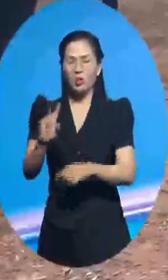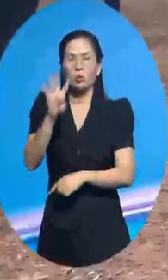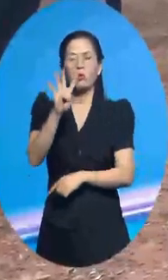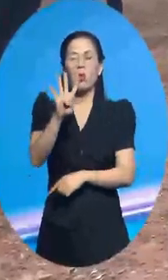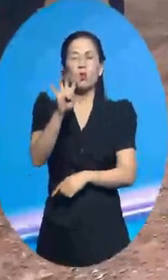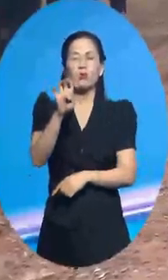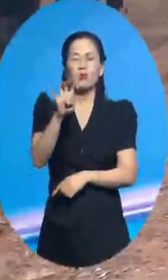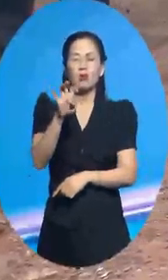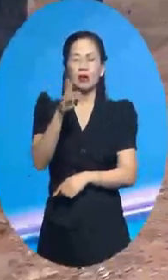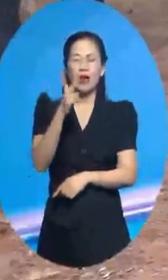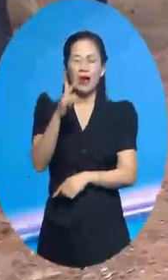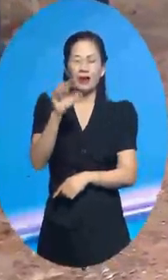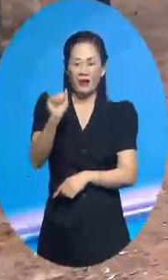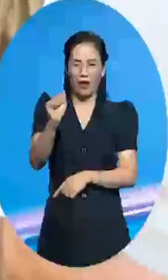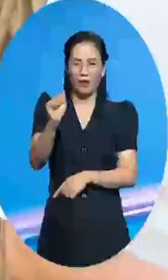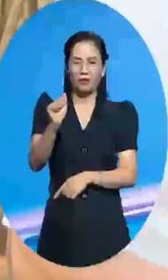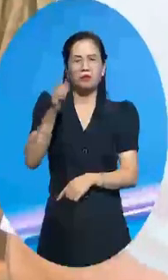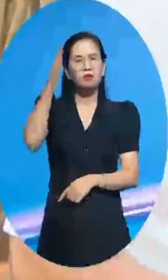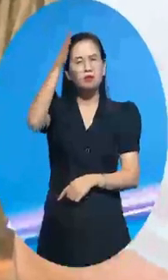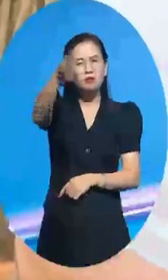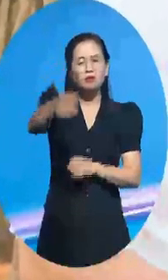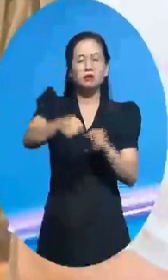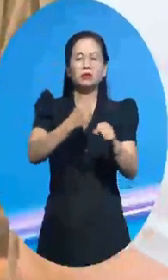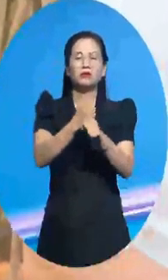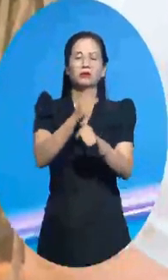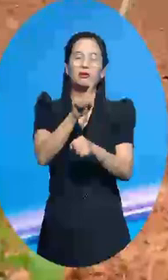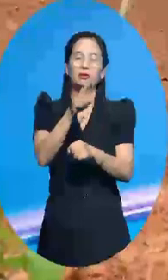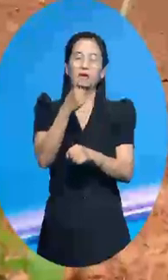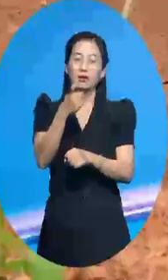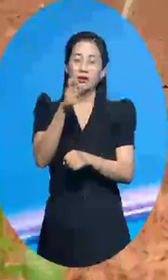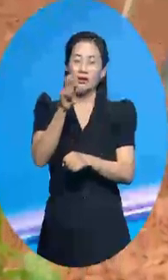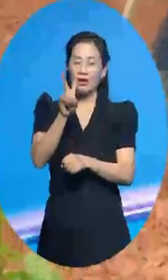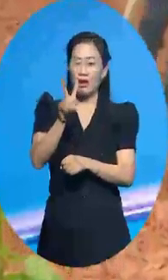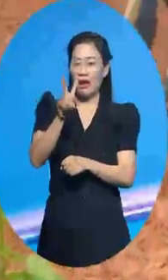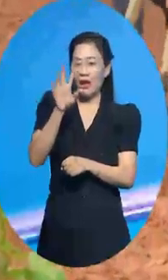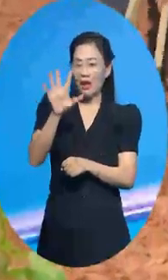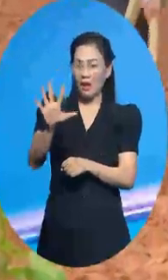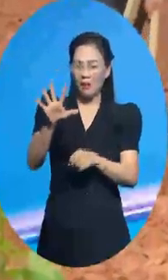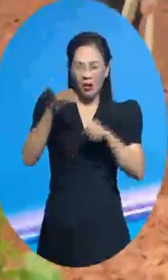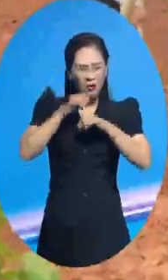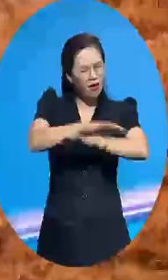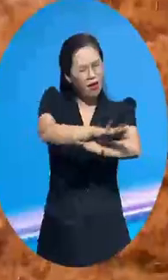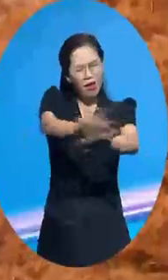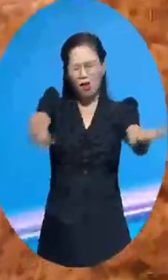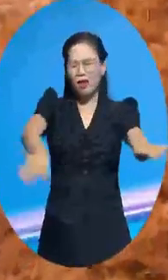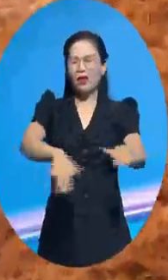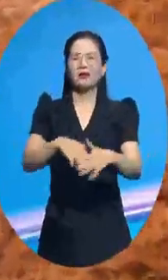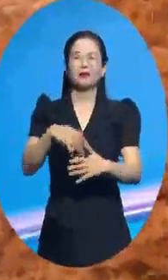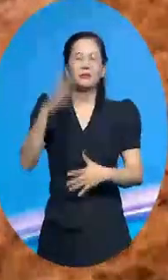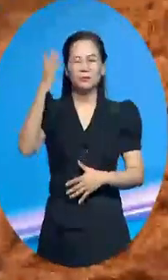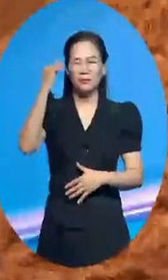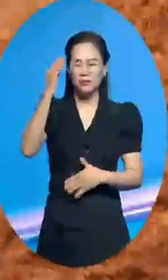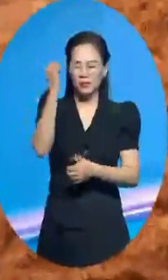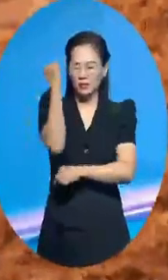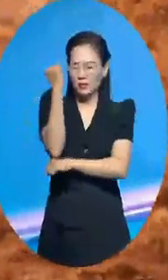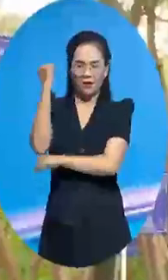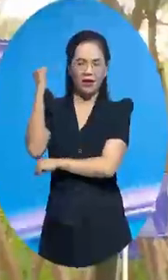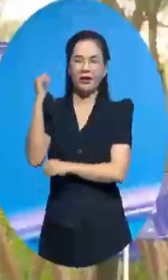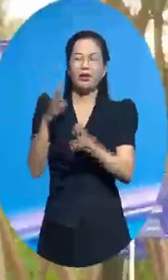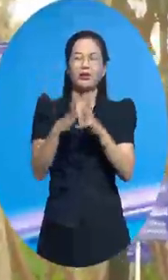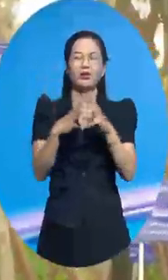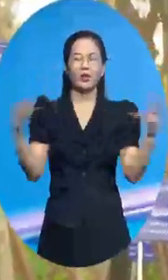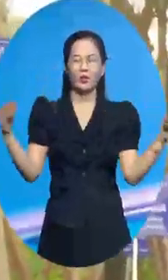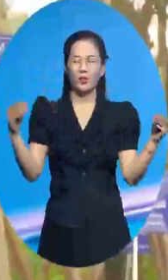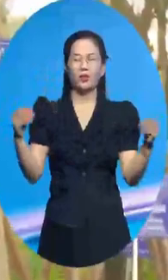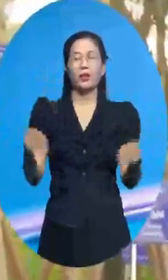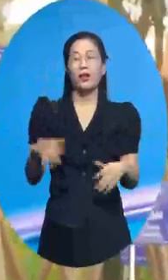hecta. Dự kiến đến năm 2025 sẽ hoàn thành phủ xanh công viên lịch sử văn hóa dân tộc theo phương thức xã hội hóa. Từ đó, thành phố